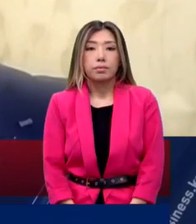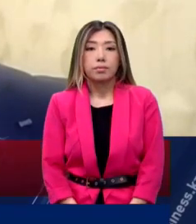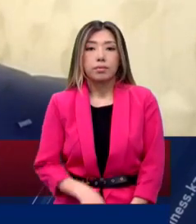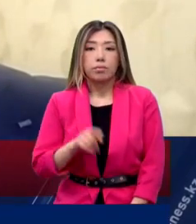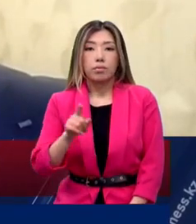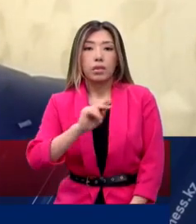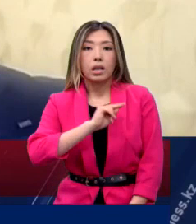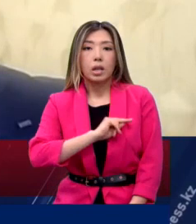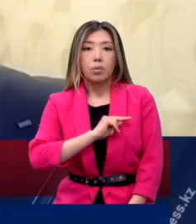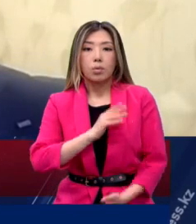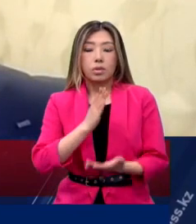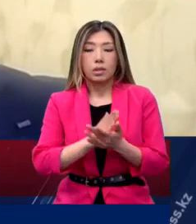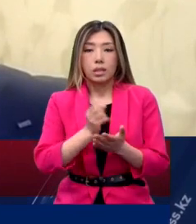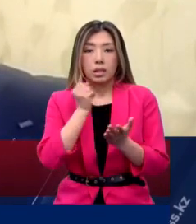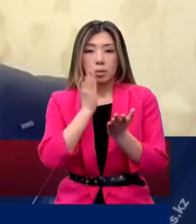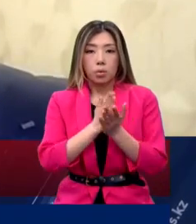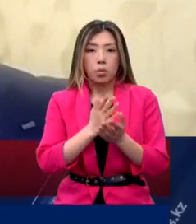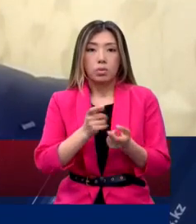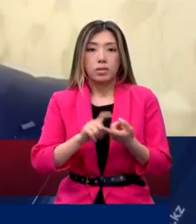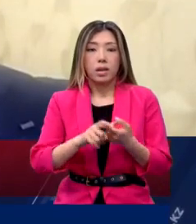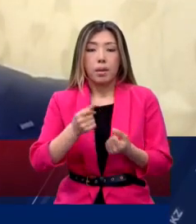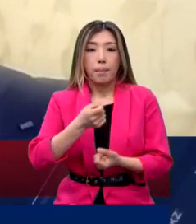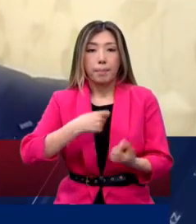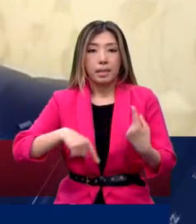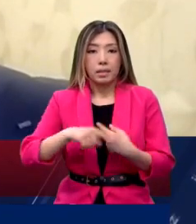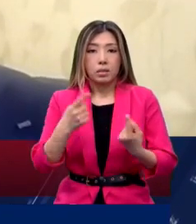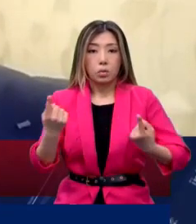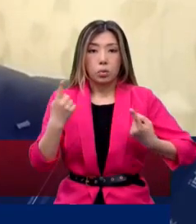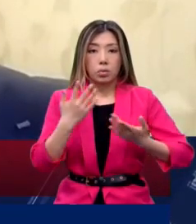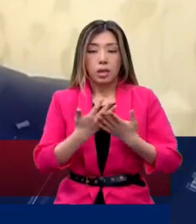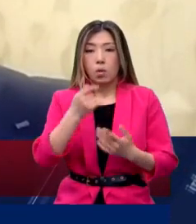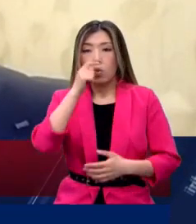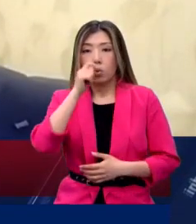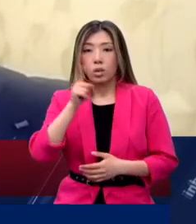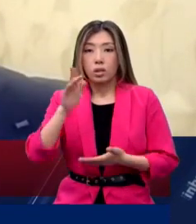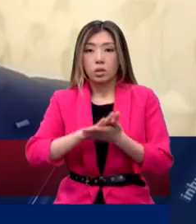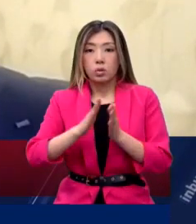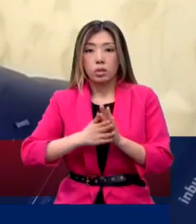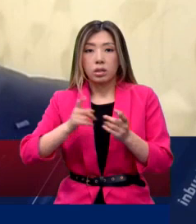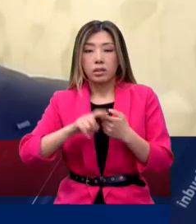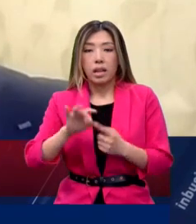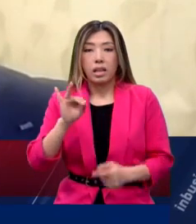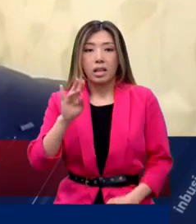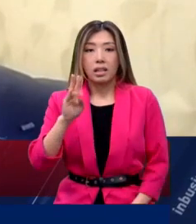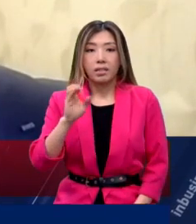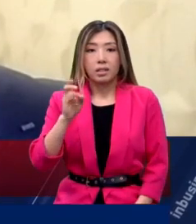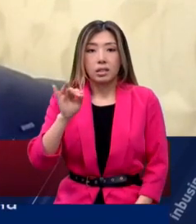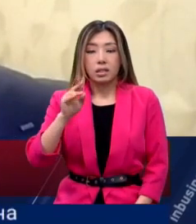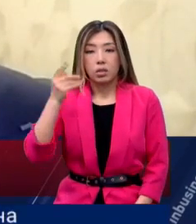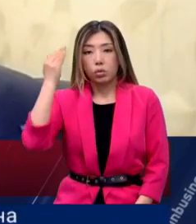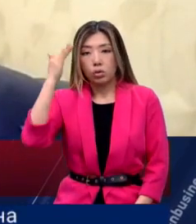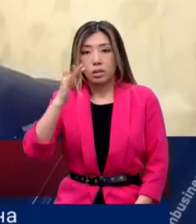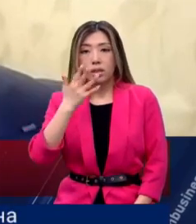с бизнесом, в том числе с крупным бизнесом. А вот эта ситуация на Украине, повлияла ли она на инвестиционную привлекательность нашей страны, как